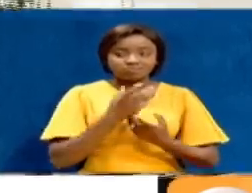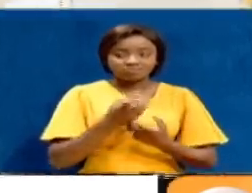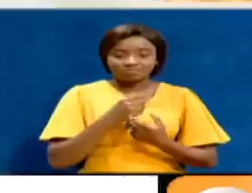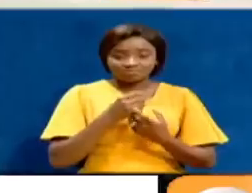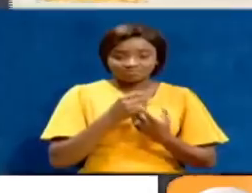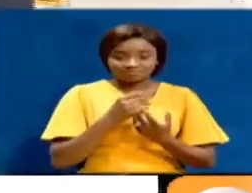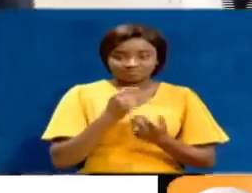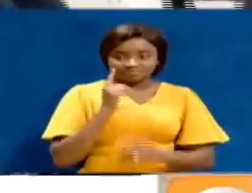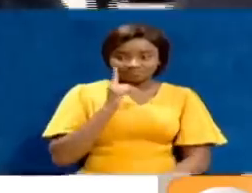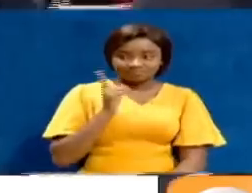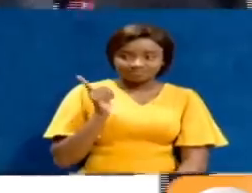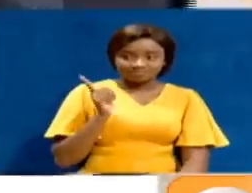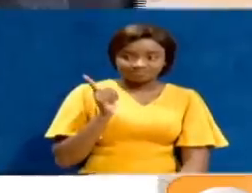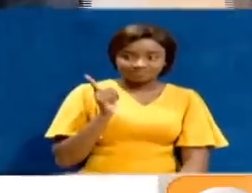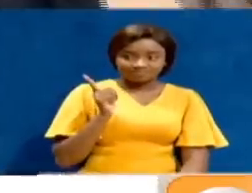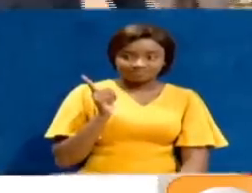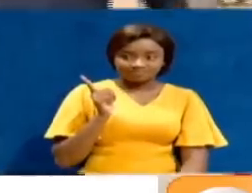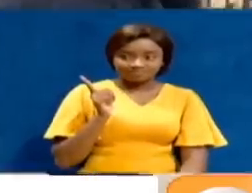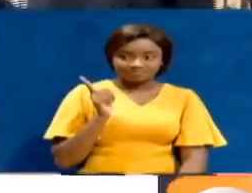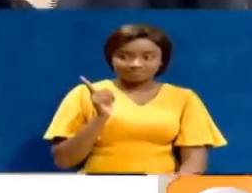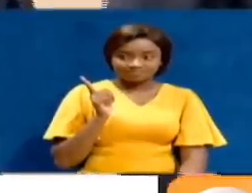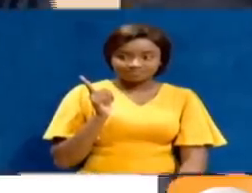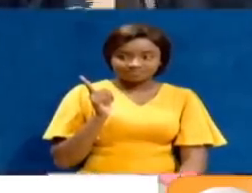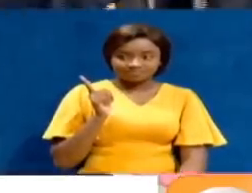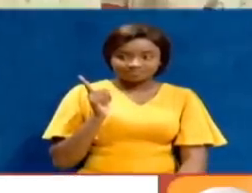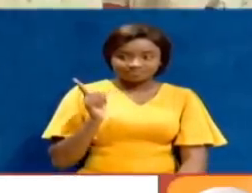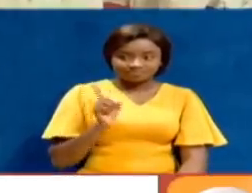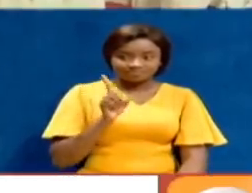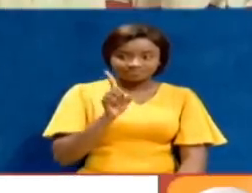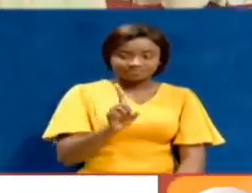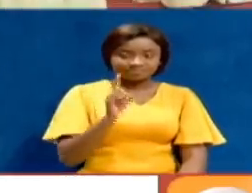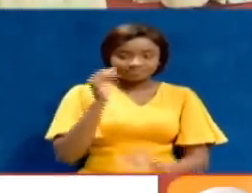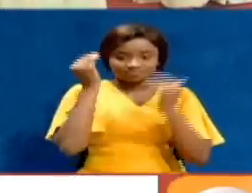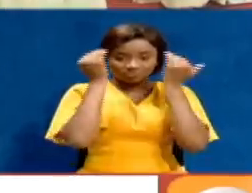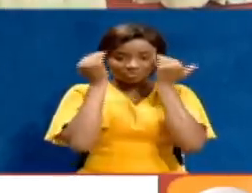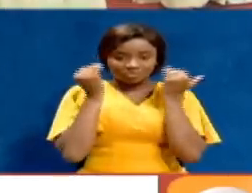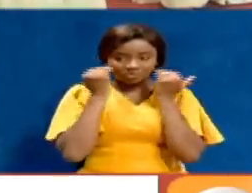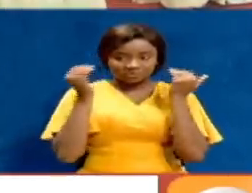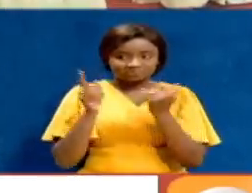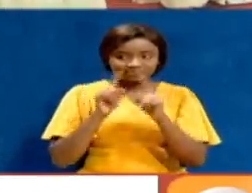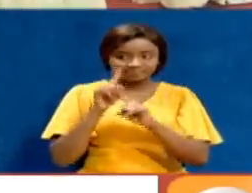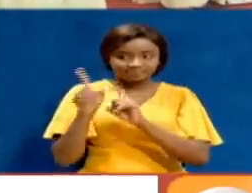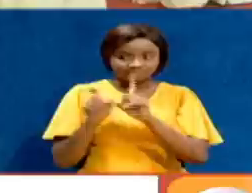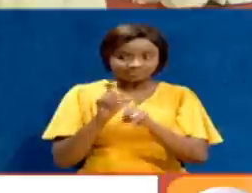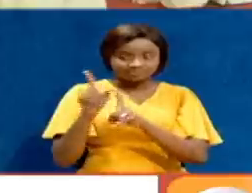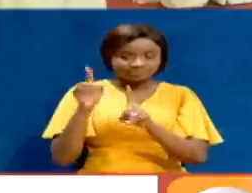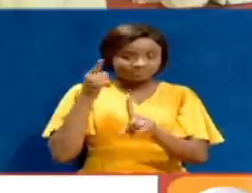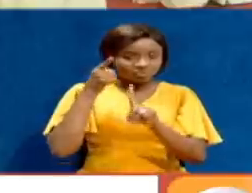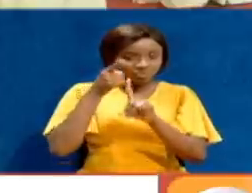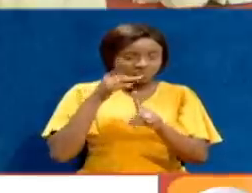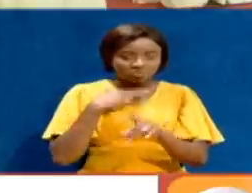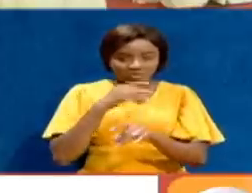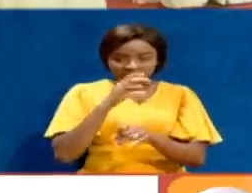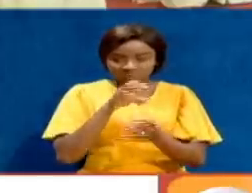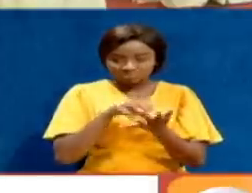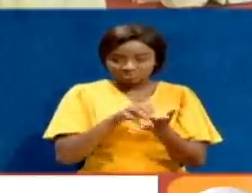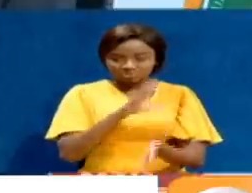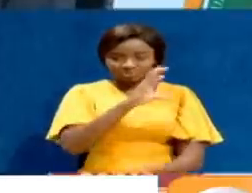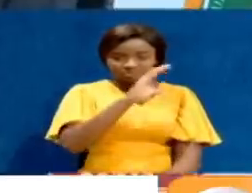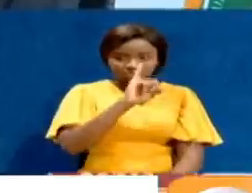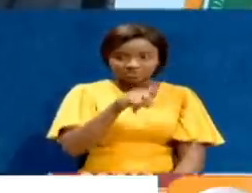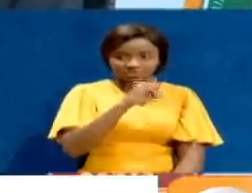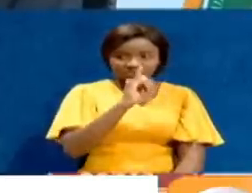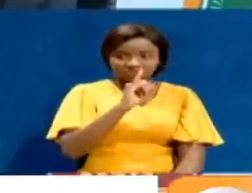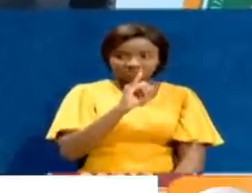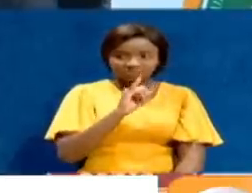Jaji Said Juma Chitembwe alifika mbele ya tume ya huduma za mahakama ambapo alihojiwa kuhusu azma yake ya kuwania wadhifa wa jaji